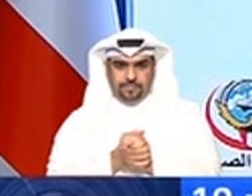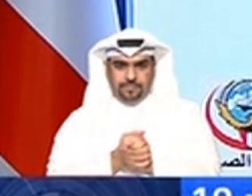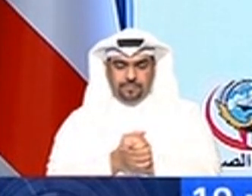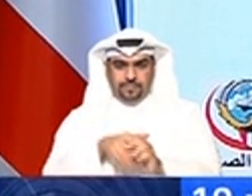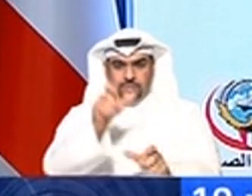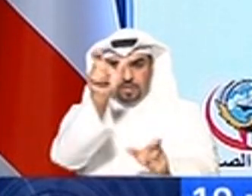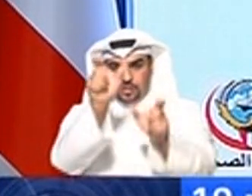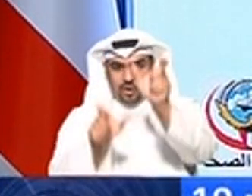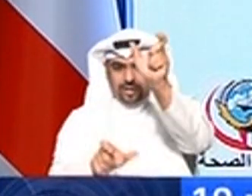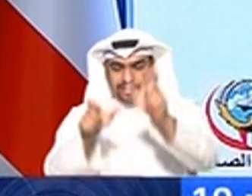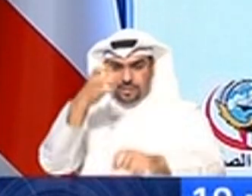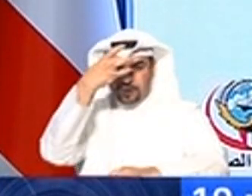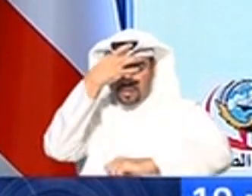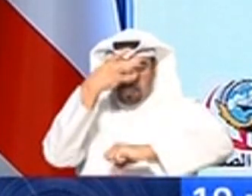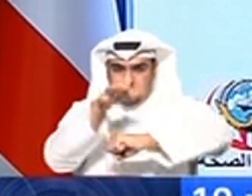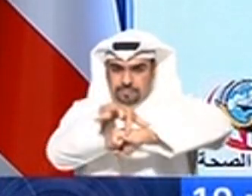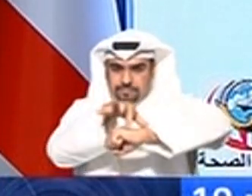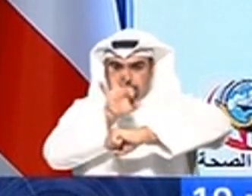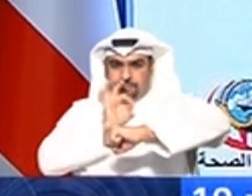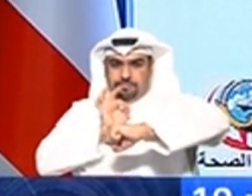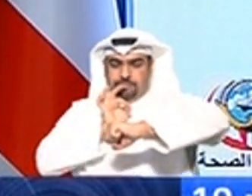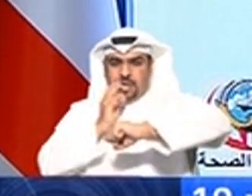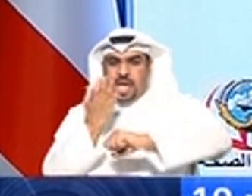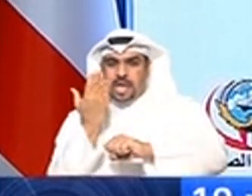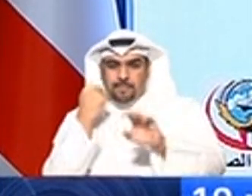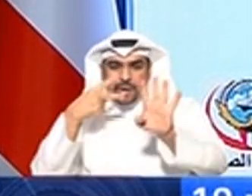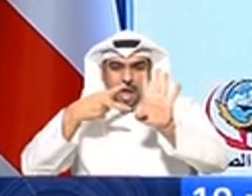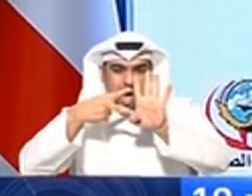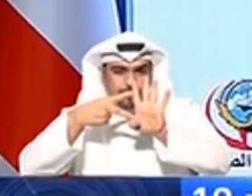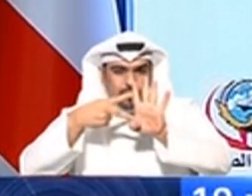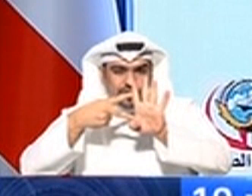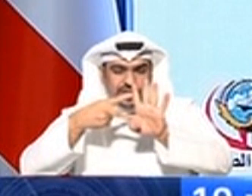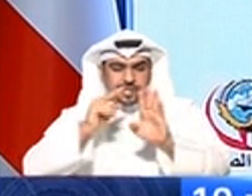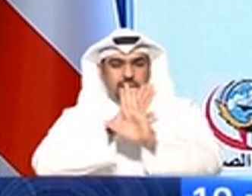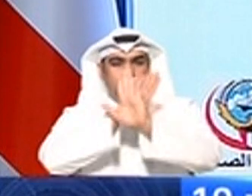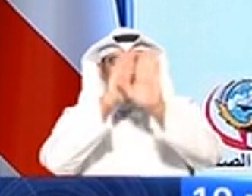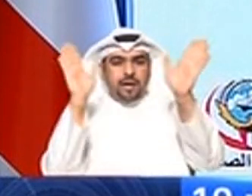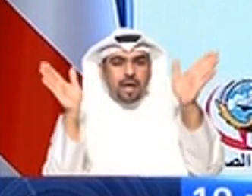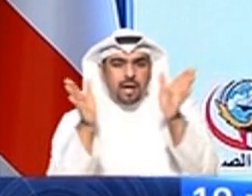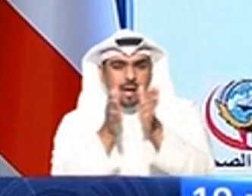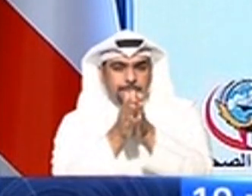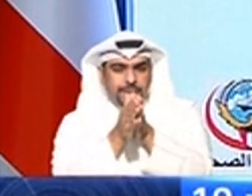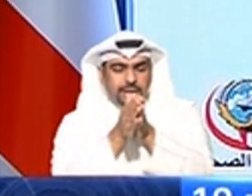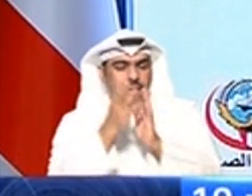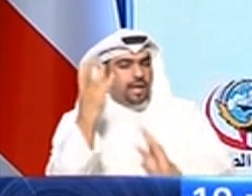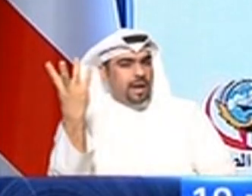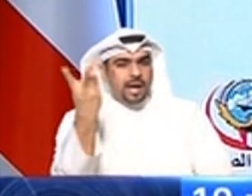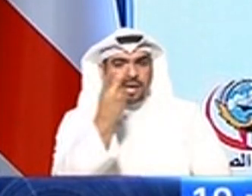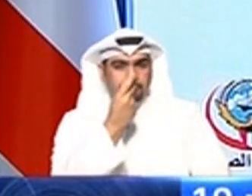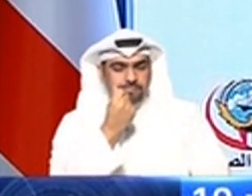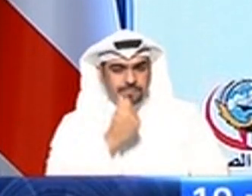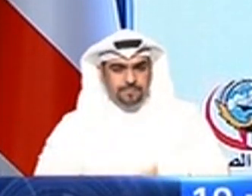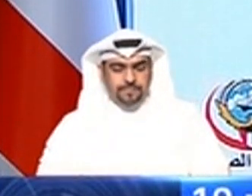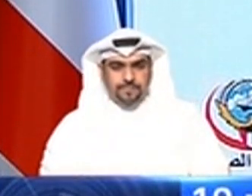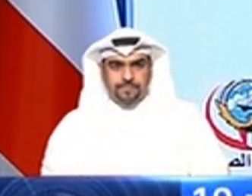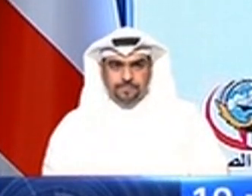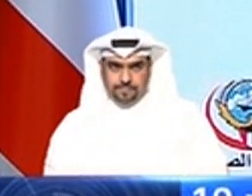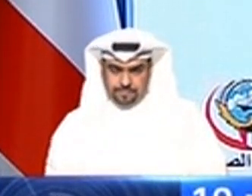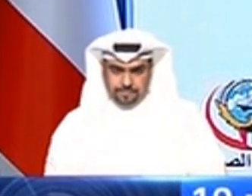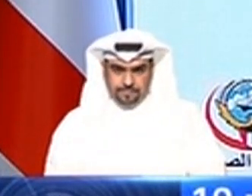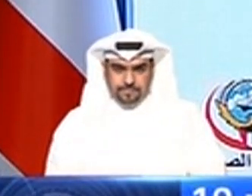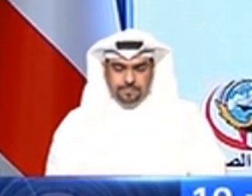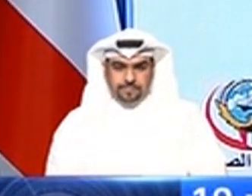أعداد الإصابات خلال 24 ساعة الماضية،